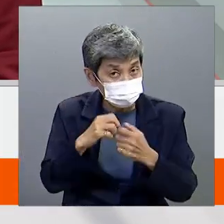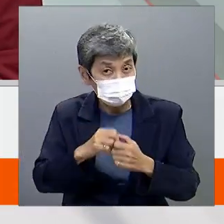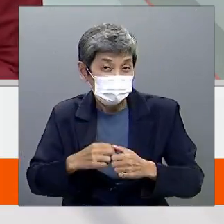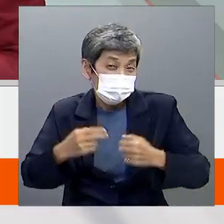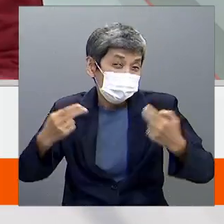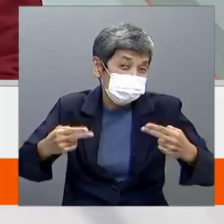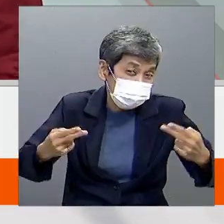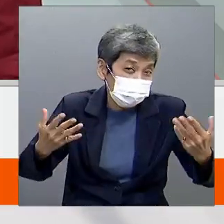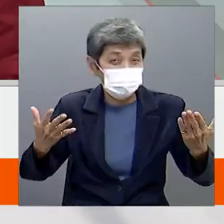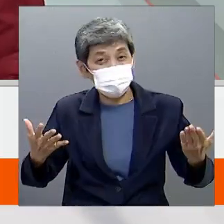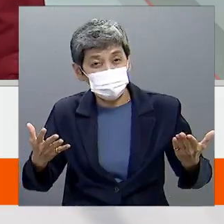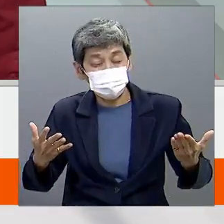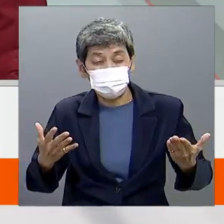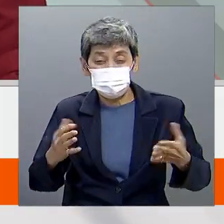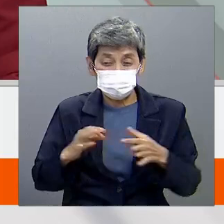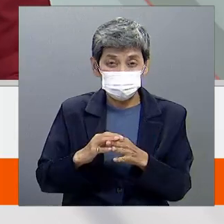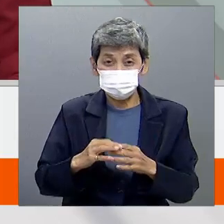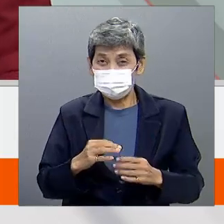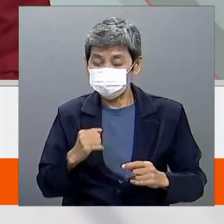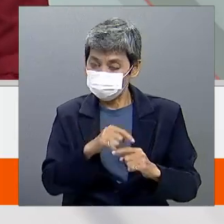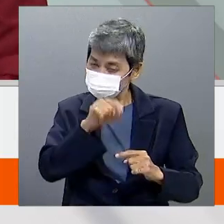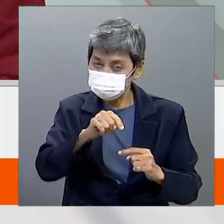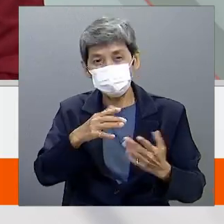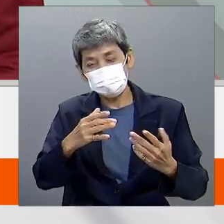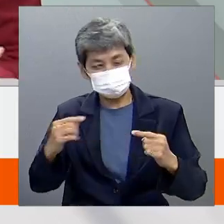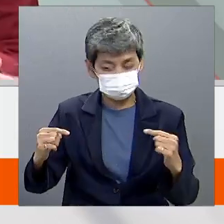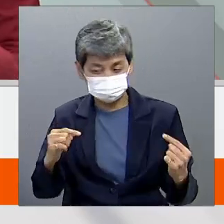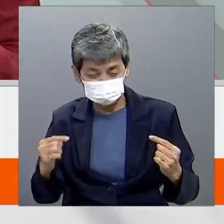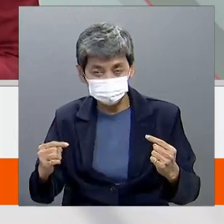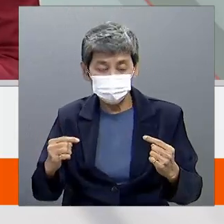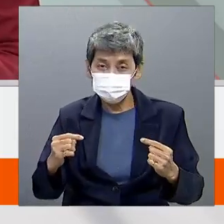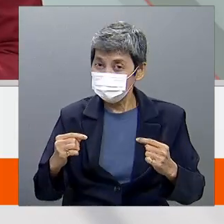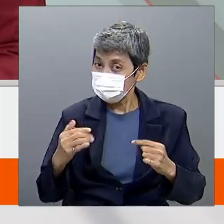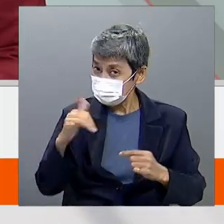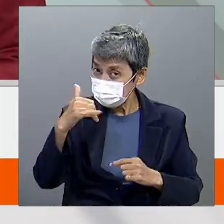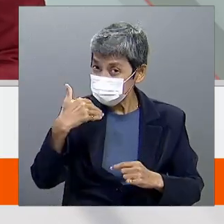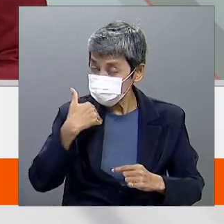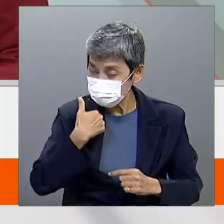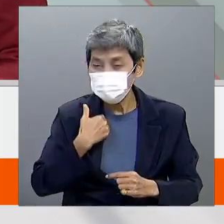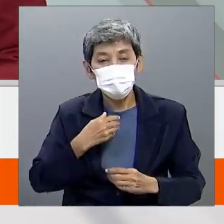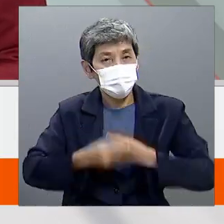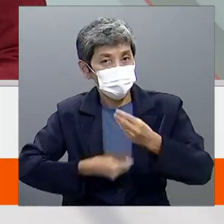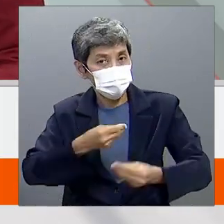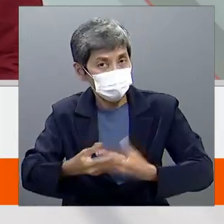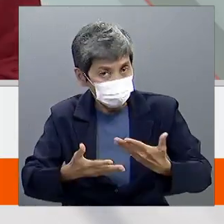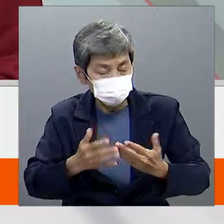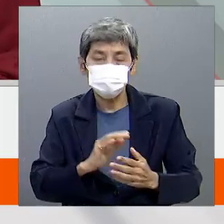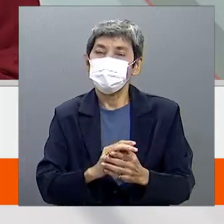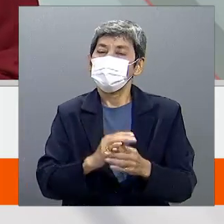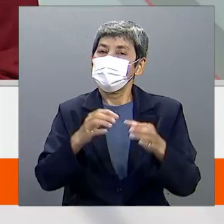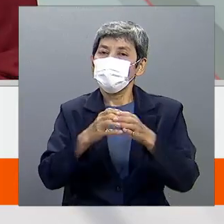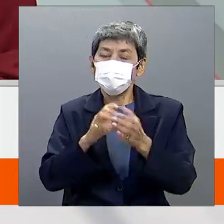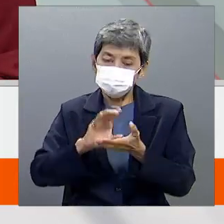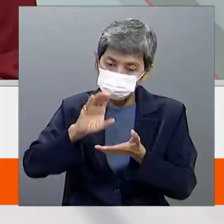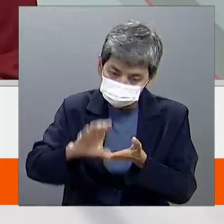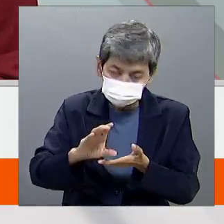ได้ไหมหรือว่าเป็นการสู้รบเฉพาะจุดเนี่ยถ้ามันจะเกิดขึ้นมันมีโอกาสเกิดขึ้นไหมในภาคธุรกิจในกลุ่มนักลงทุนมองยังไง